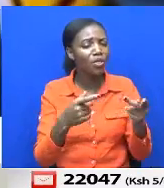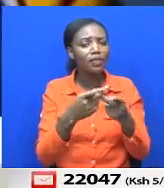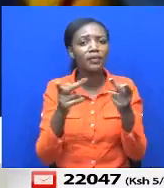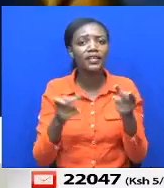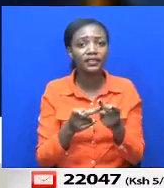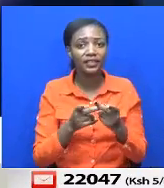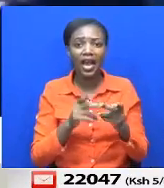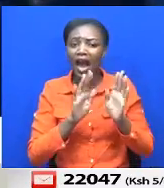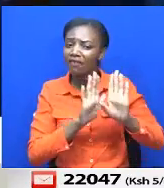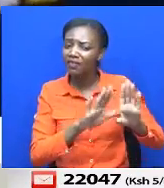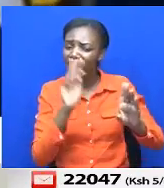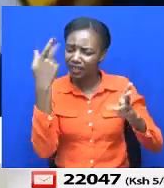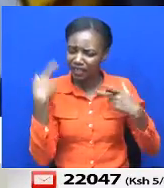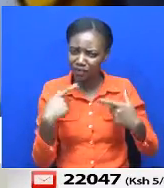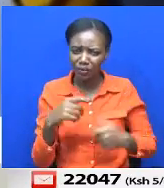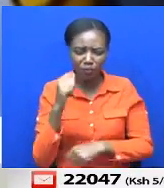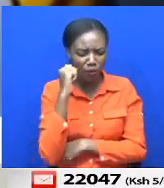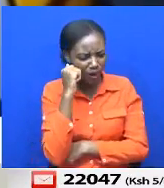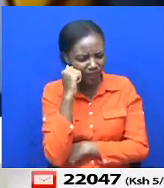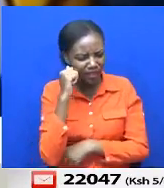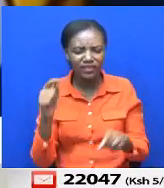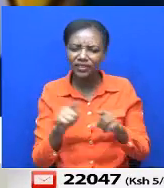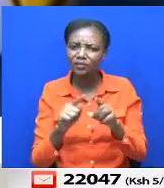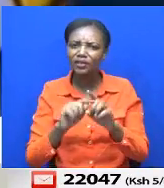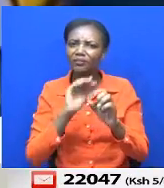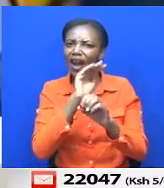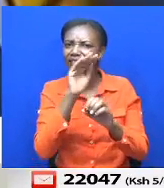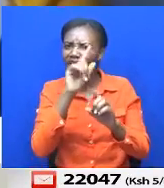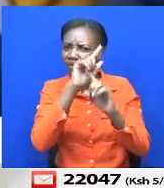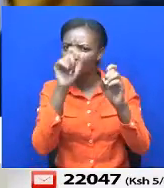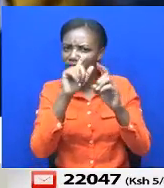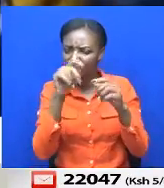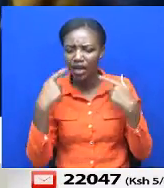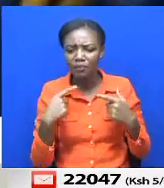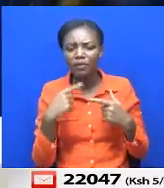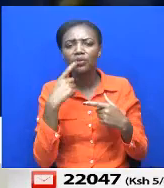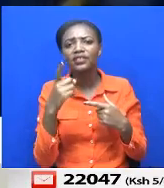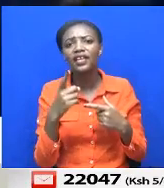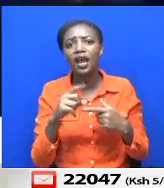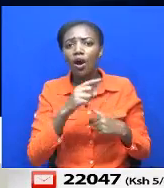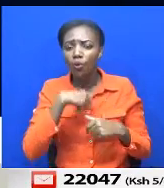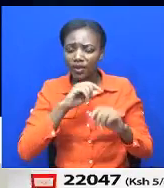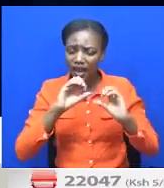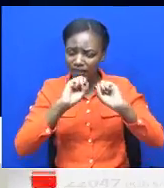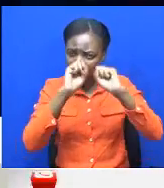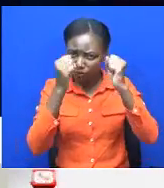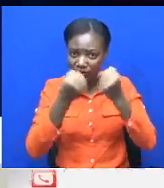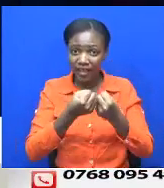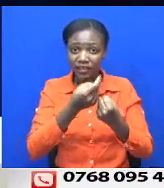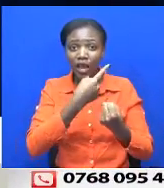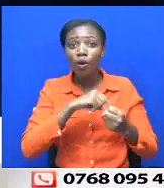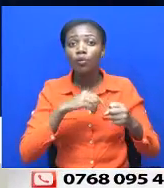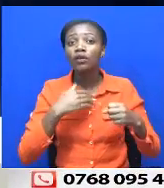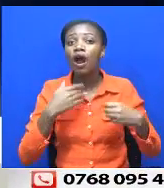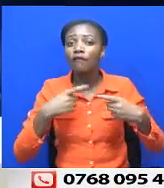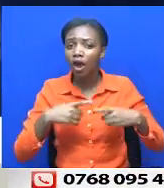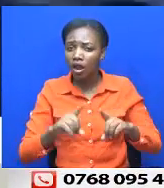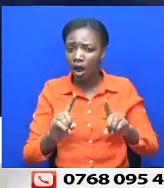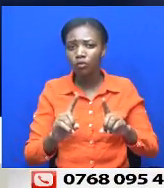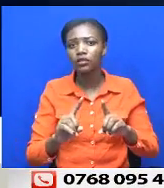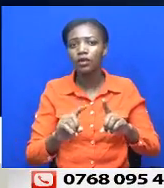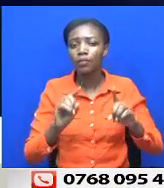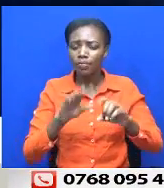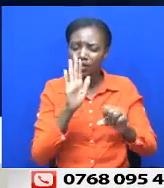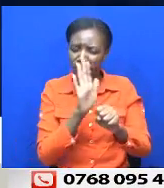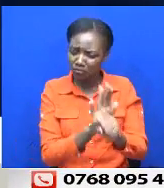imewacha Wakenya wakijiuliza maswali, wengine wakisema kwamba sisi kama jamii ndio tumekubali dhulma kama hizi